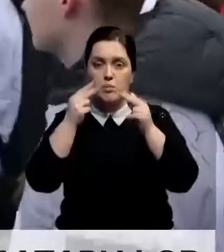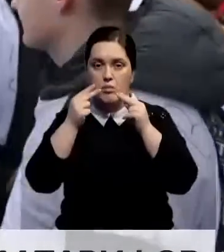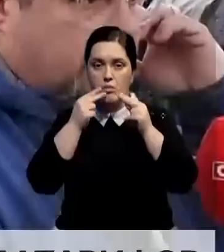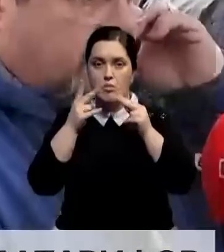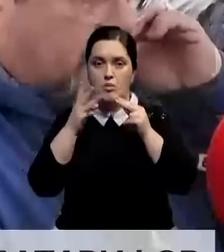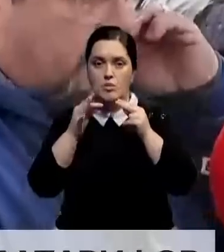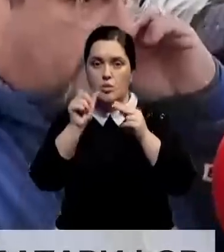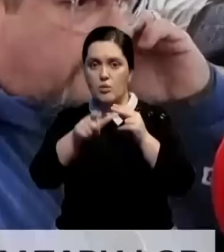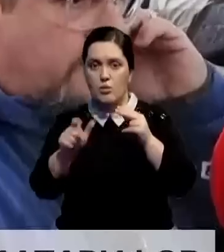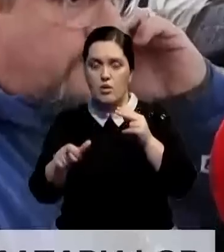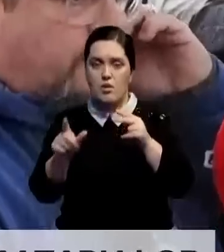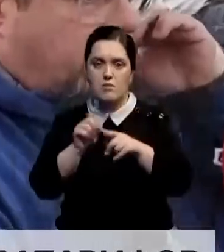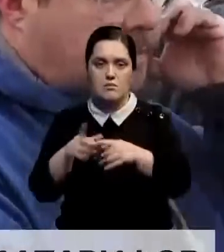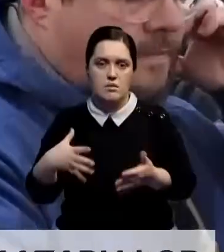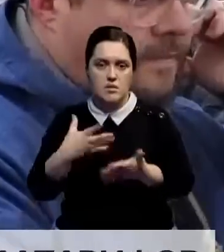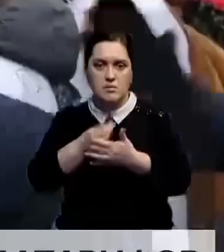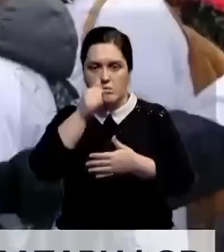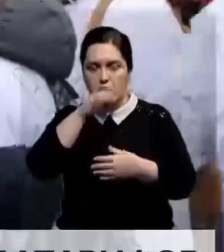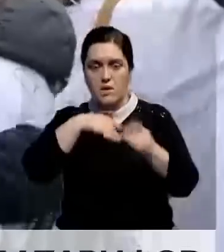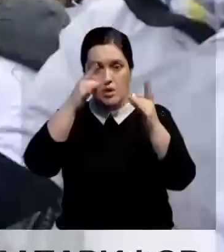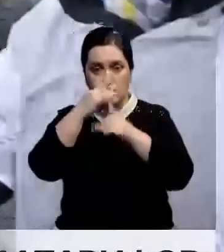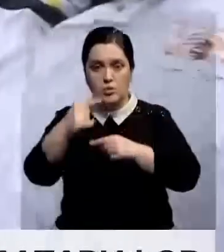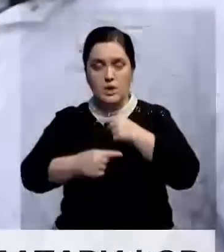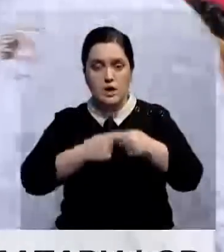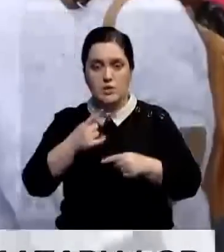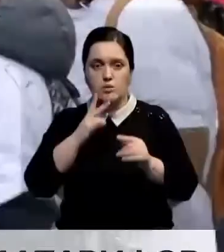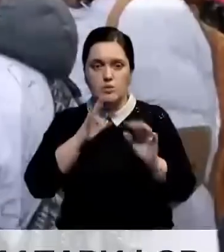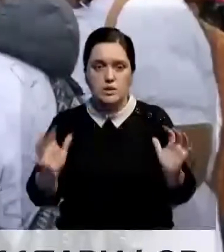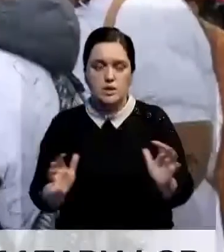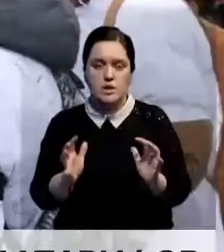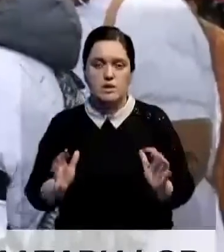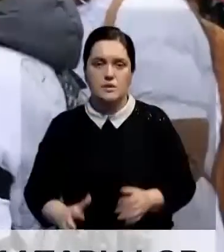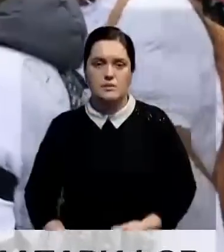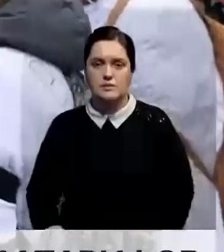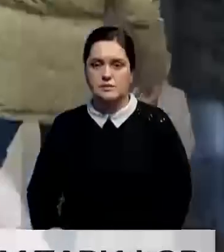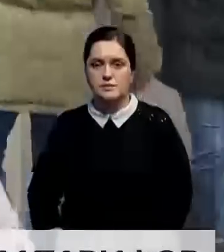должны клиенты за все это платить. Это культурное наследие, которое нужно сохранить любой ценой.